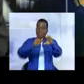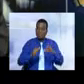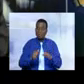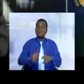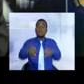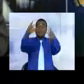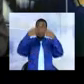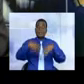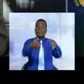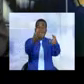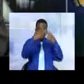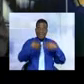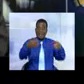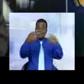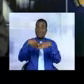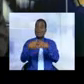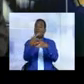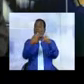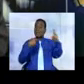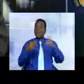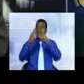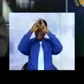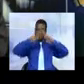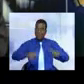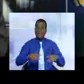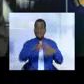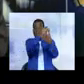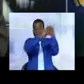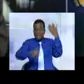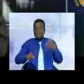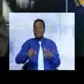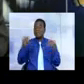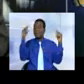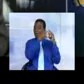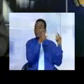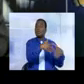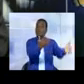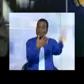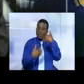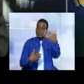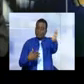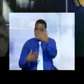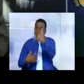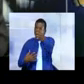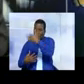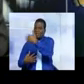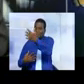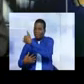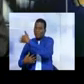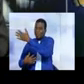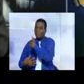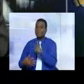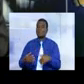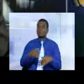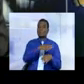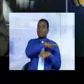sortir des villages, des quartiers, des hameaux, des campements, des bureaux,